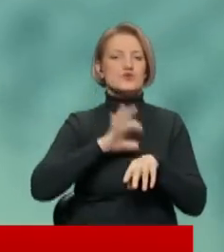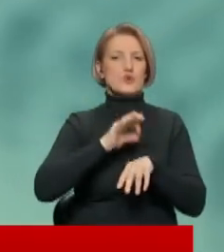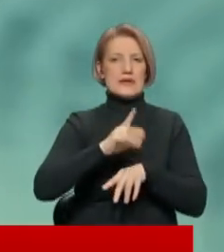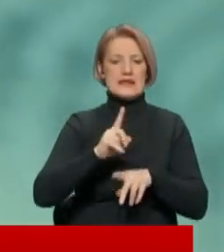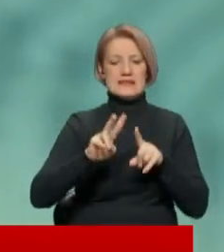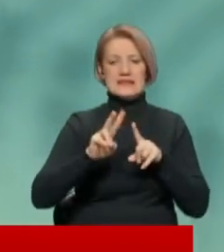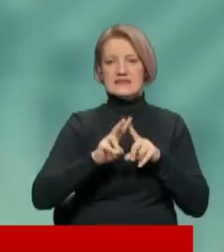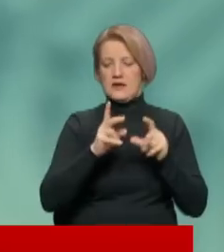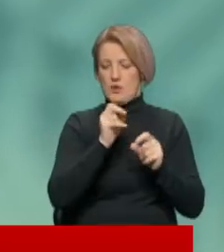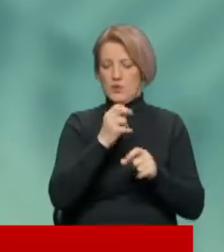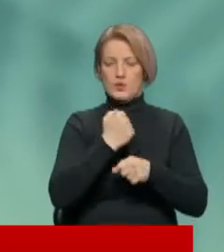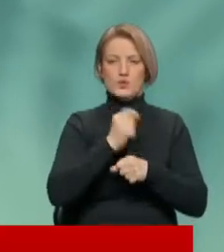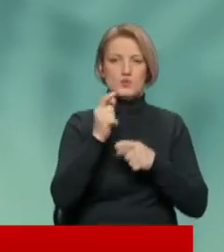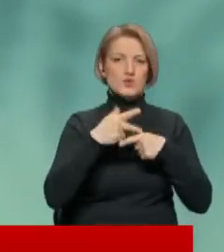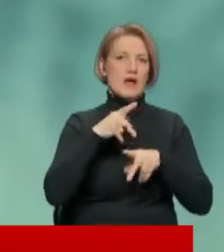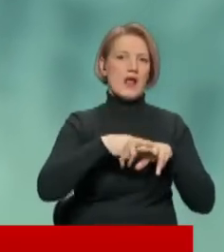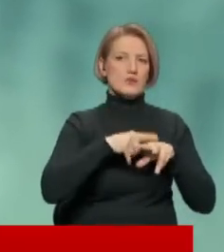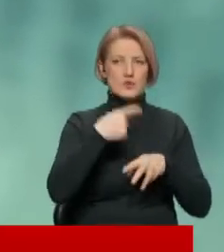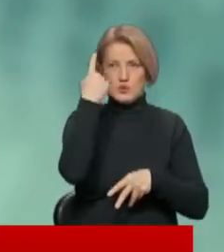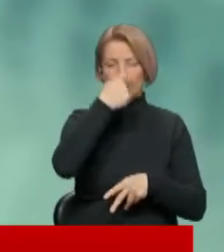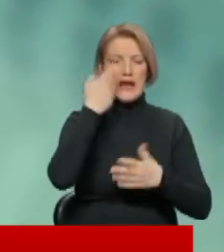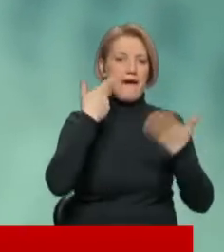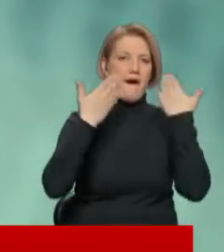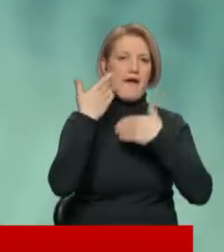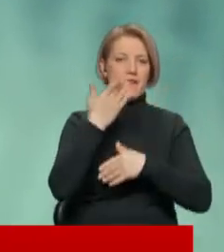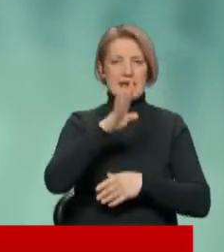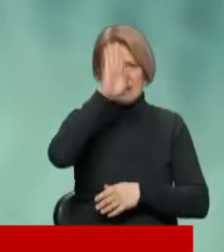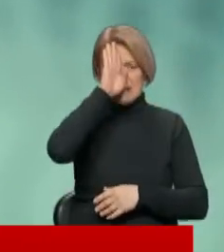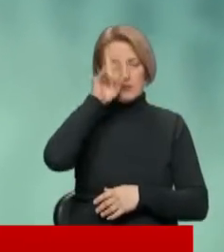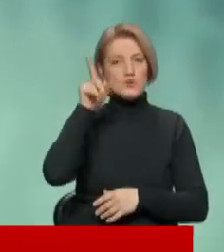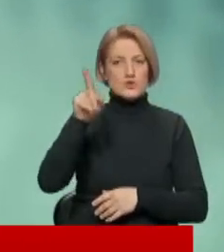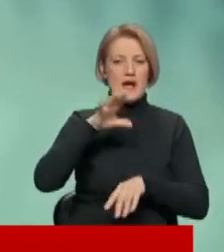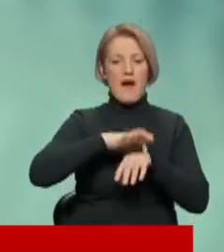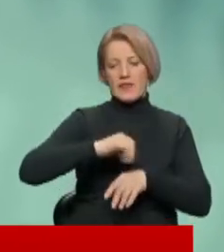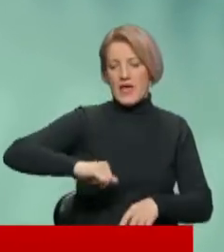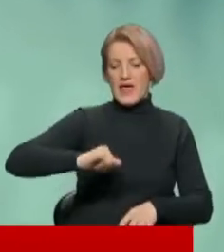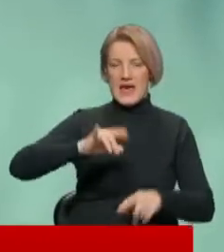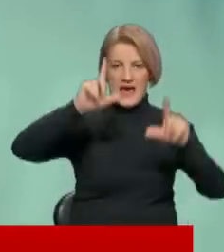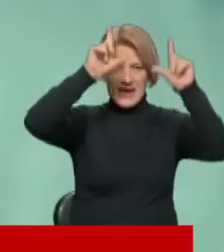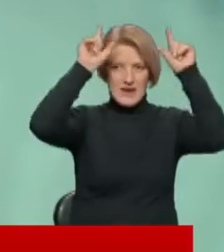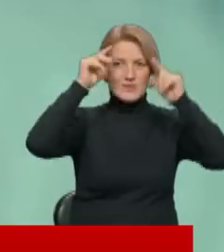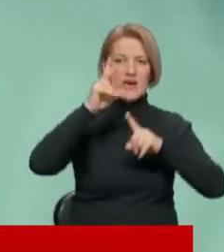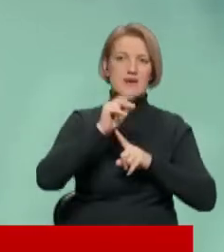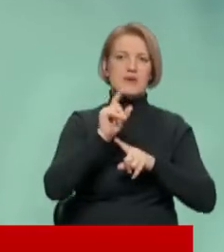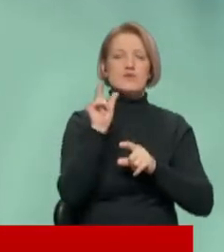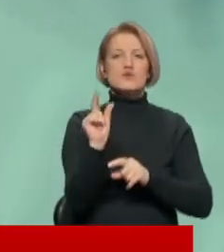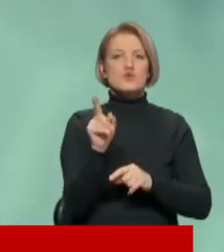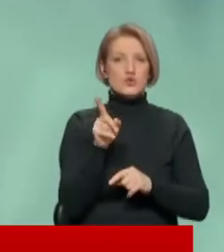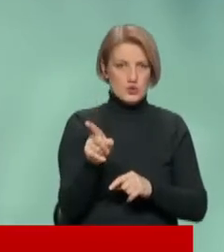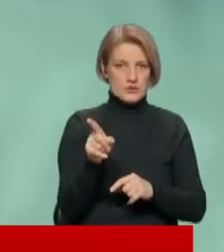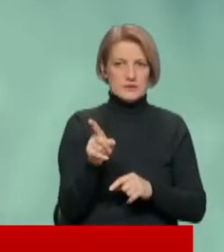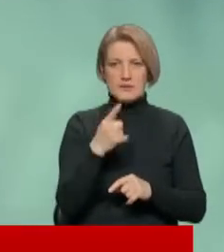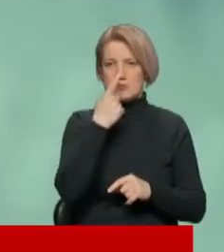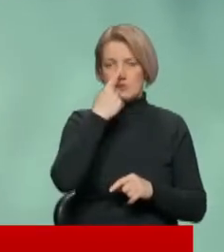Nisa saydam ve Oğuz Altun yüzlerinden yaralandı istanbul’da ise hasta yakını hemşire İbrahim Uğurlu'nun